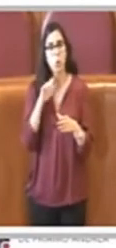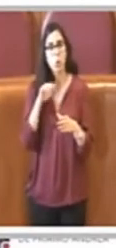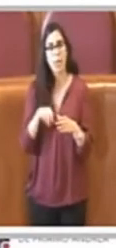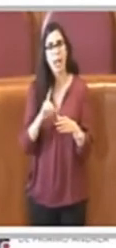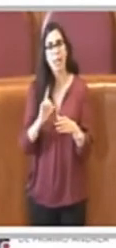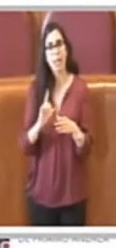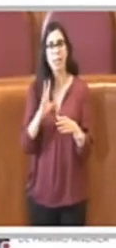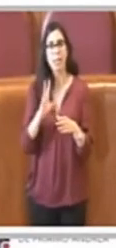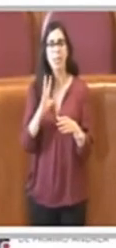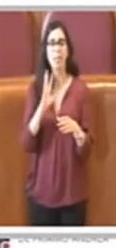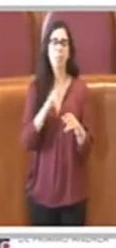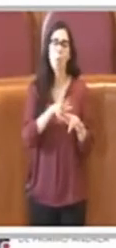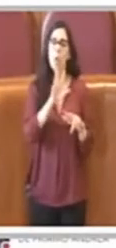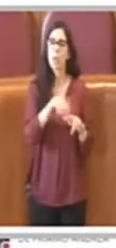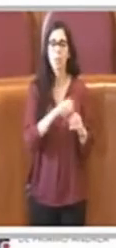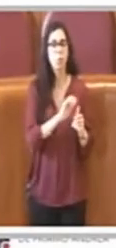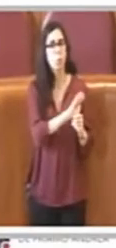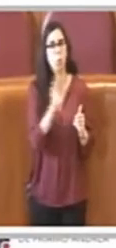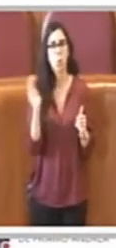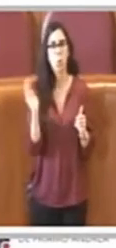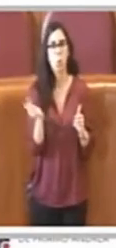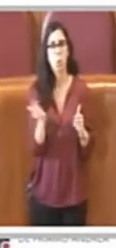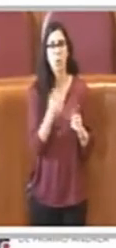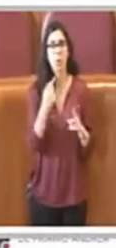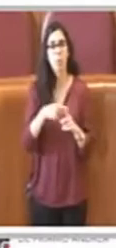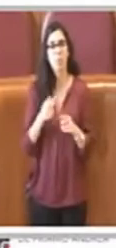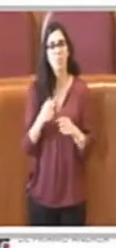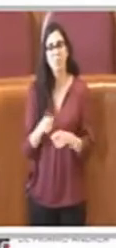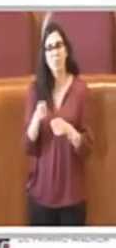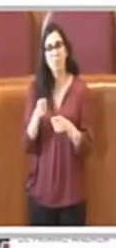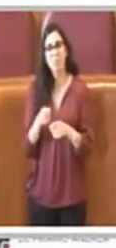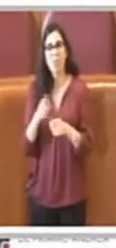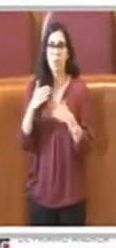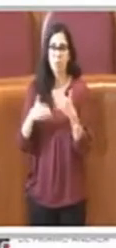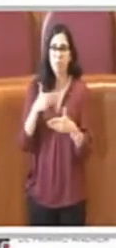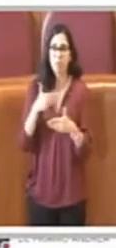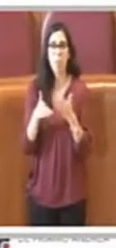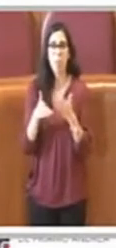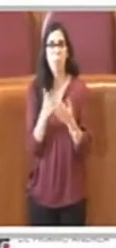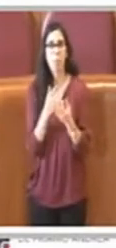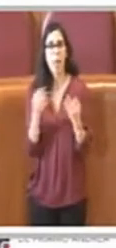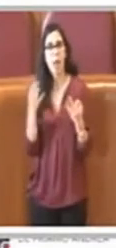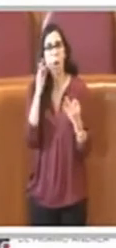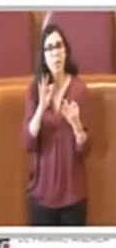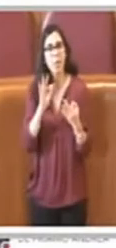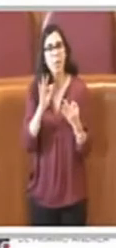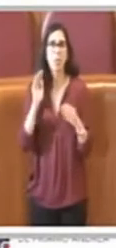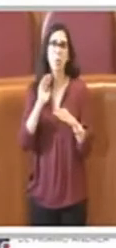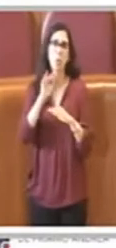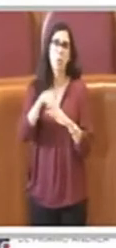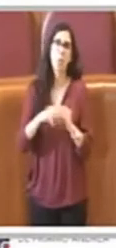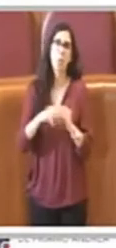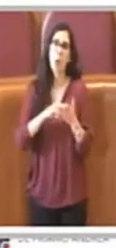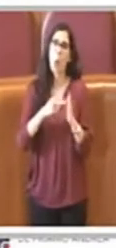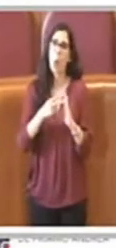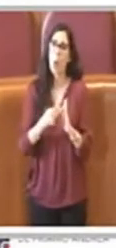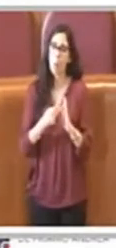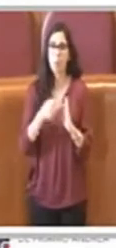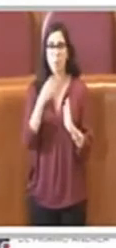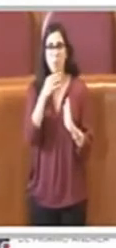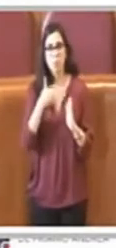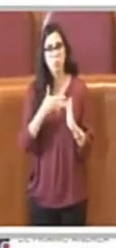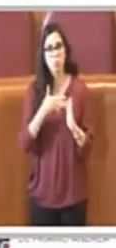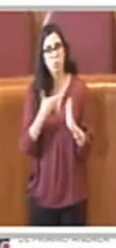ne promuove il coordinamento per la più efficace azione al fine di superare le problematiche comuni nel rispetto delle